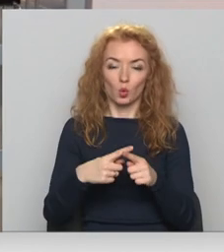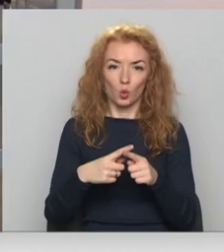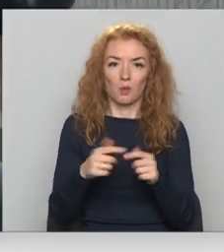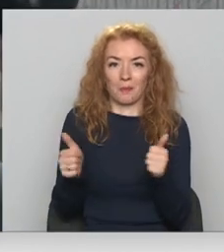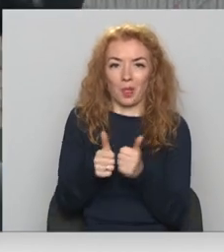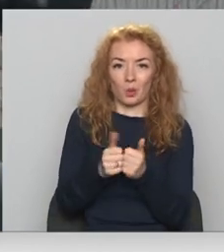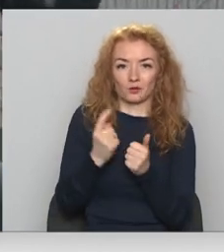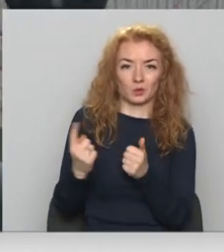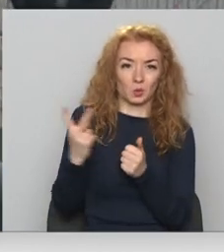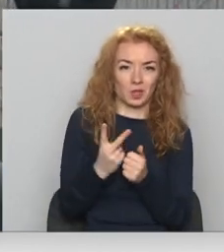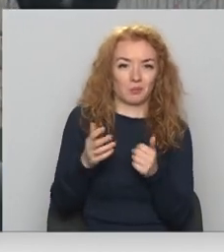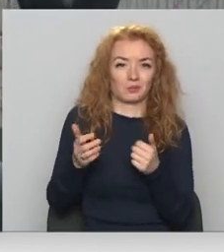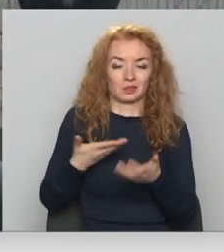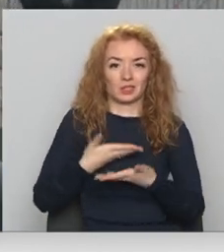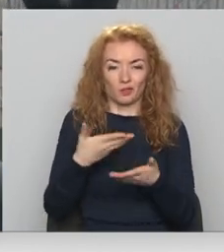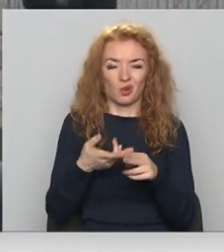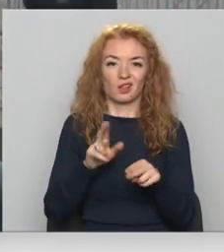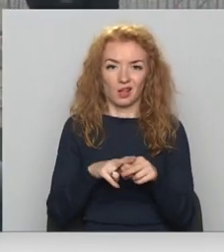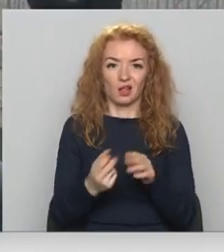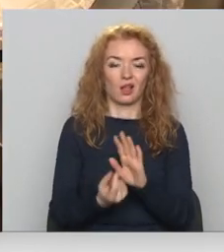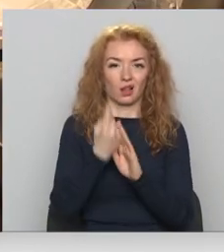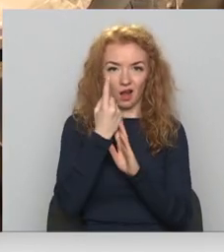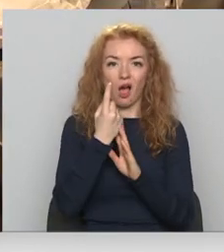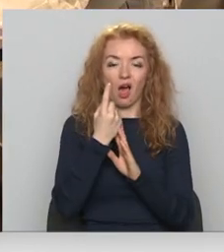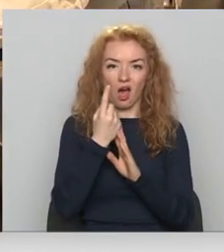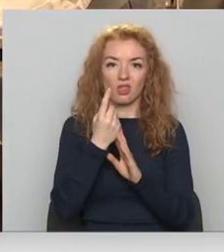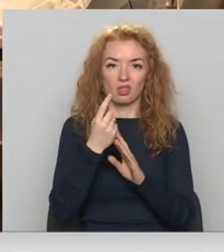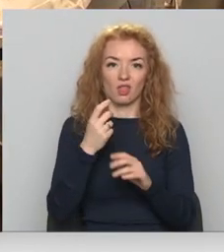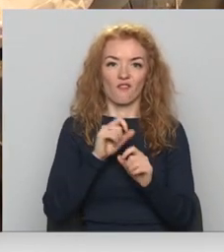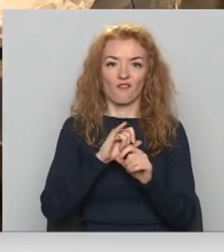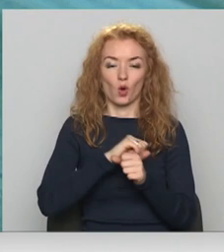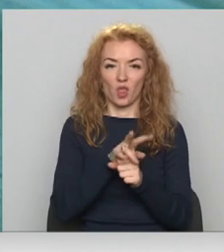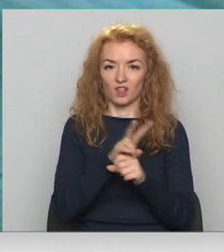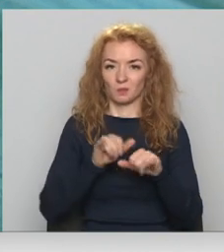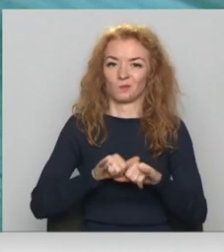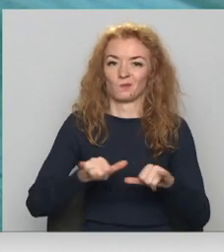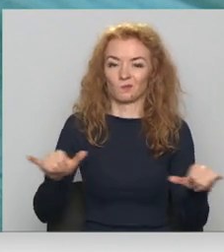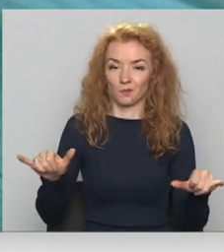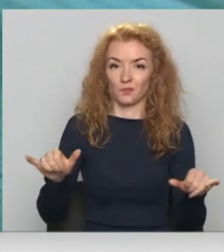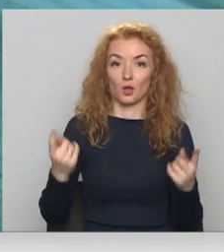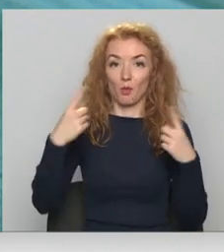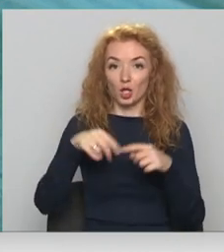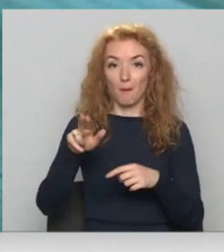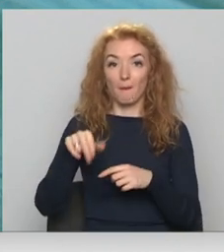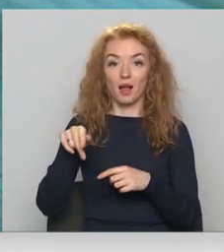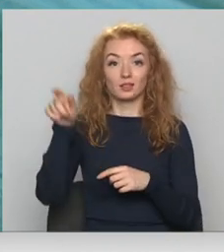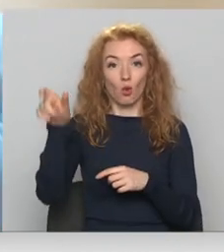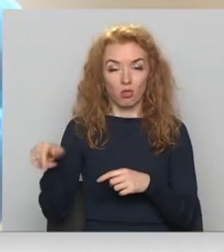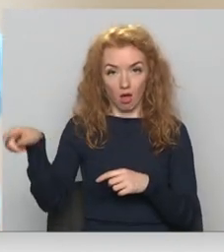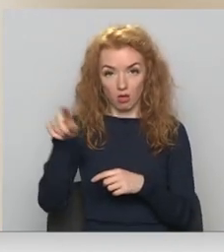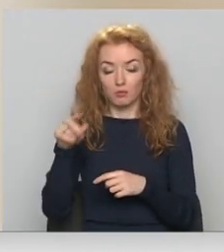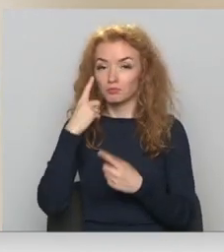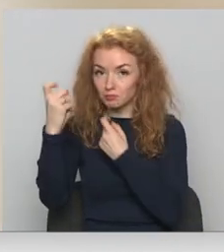dzīvošana līdzās citiem rada vīrusa izplatībai labvēlīgu vidi. Pansionāti iemītniekus pašlaik apzinot, mediķus